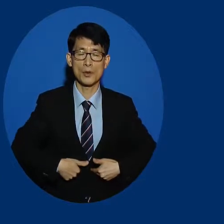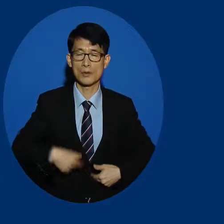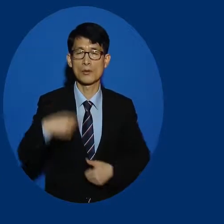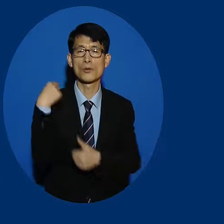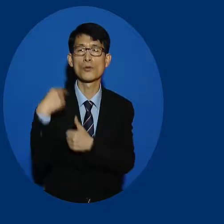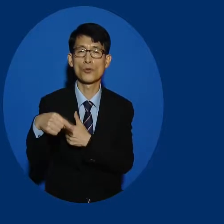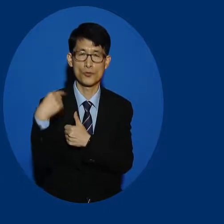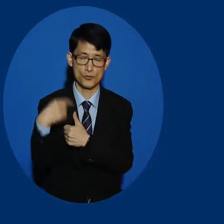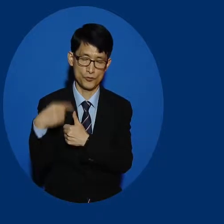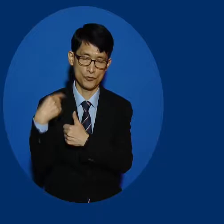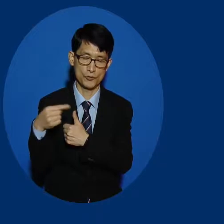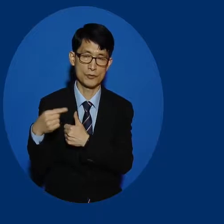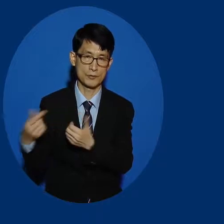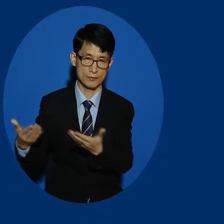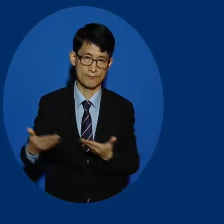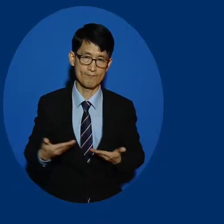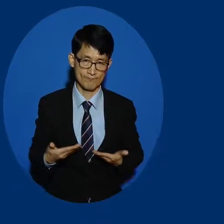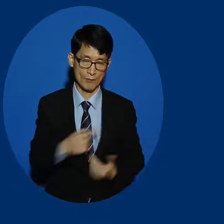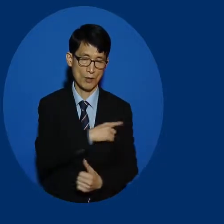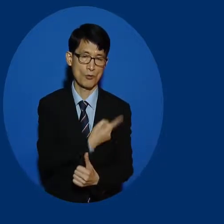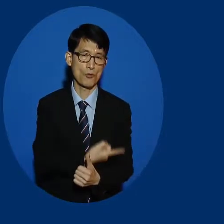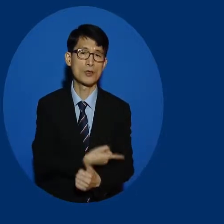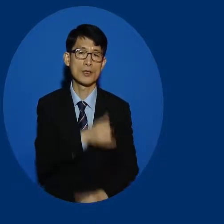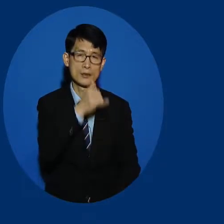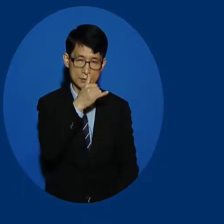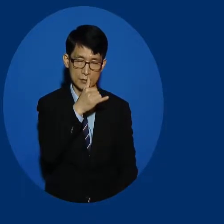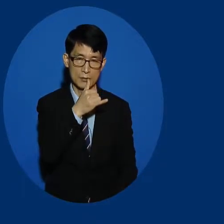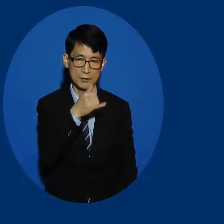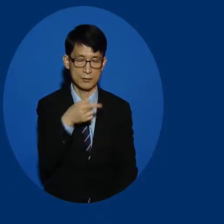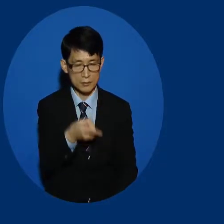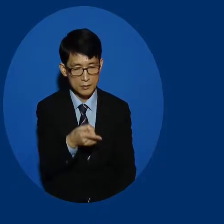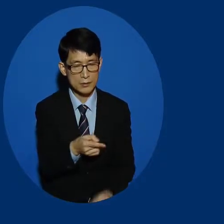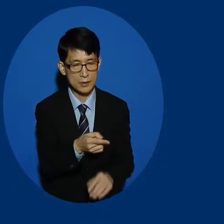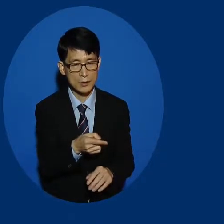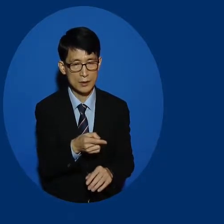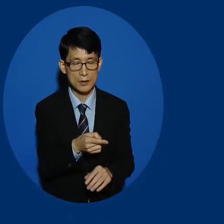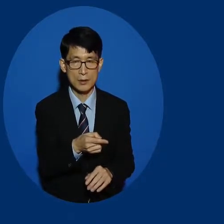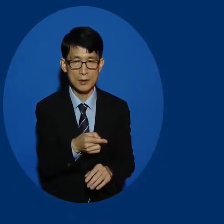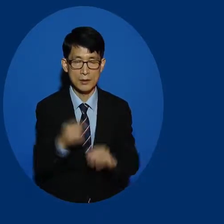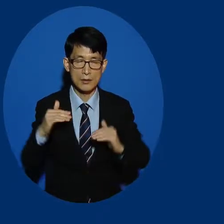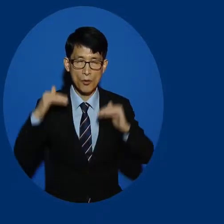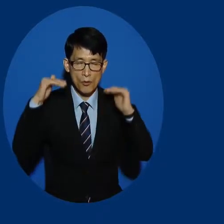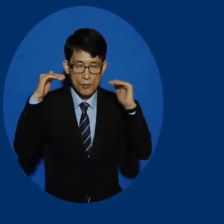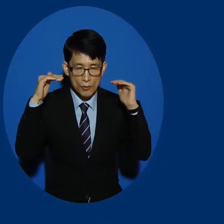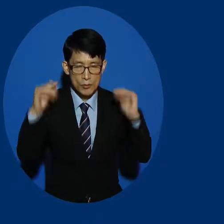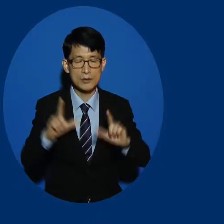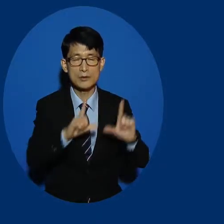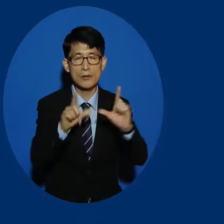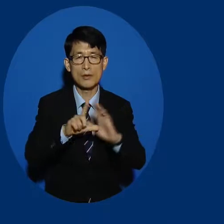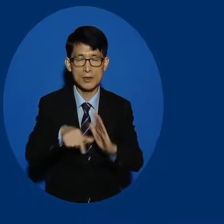권리를 우리는 보장해 주어야 할 겁니다. 그러기 위해서라도